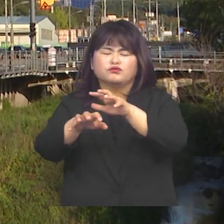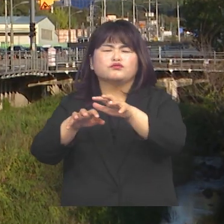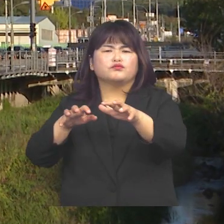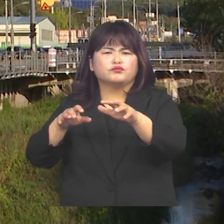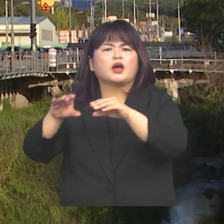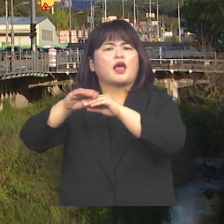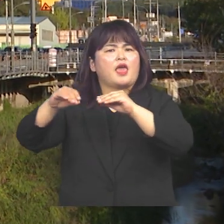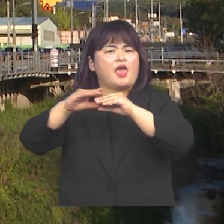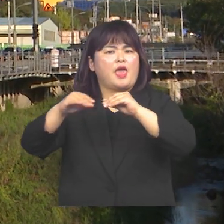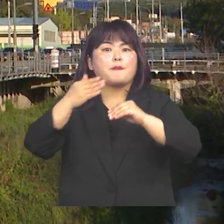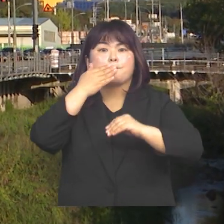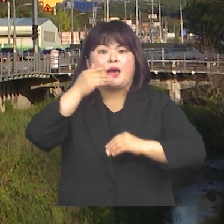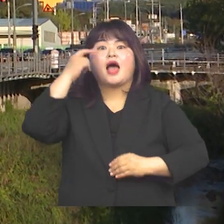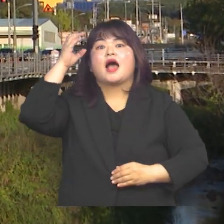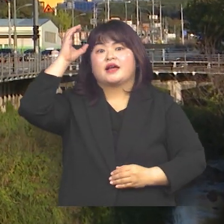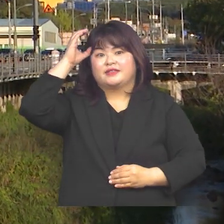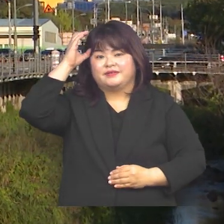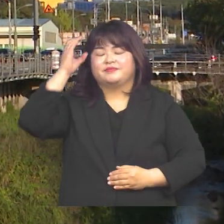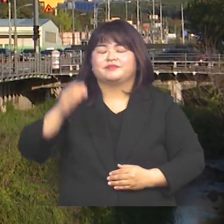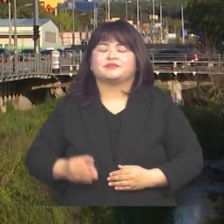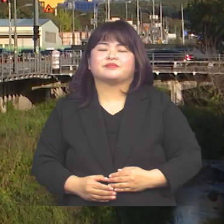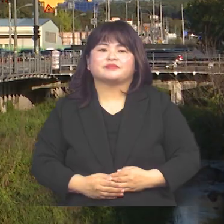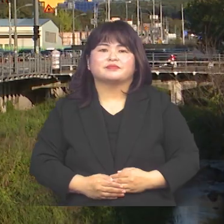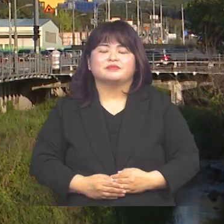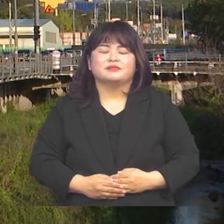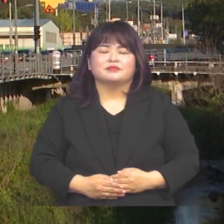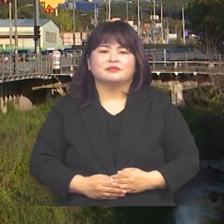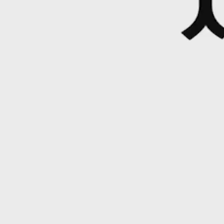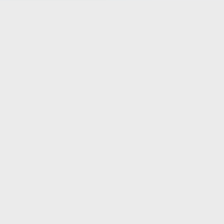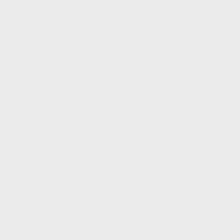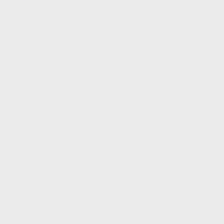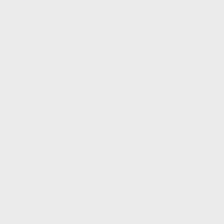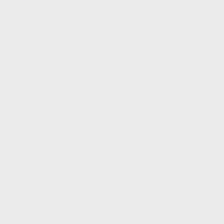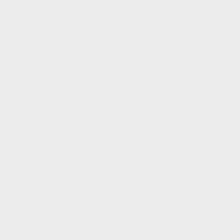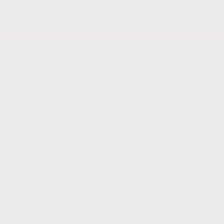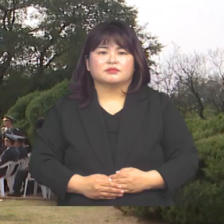차량 정체 문제도 해소될 것으로 기대합니다.